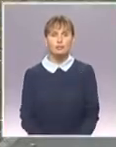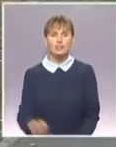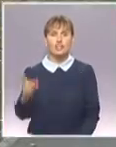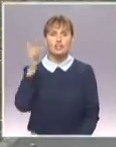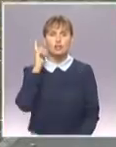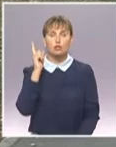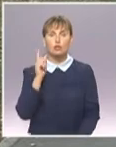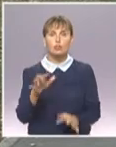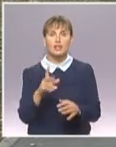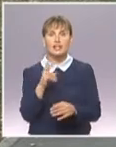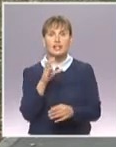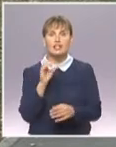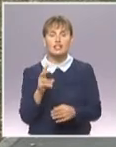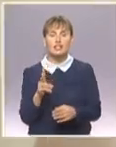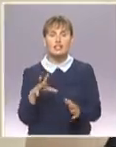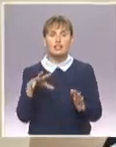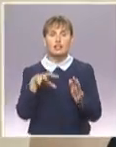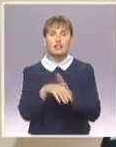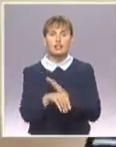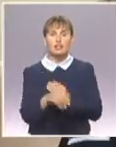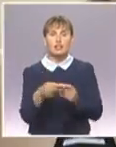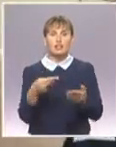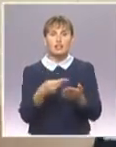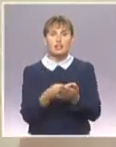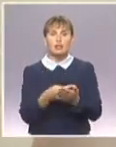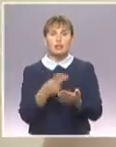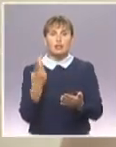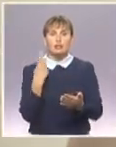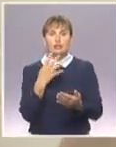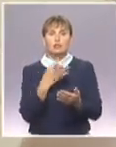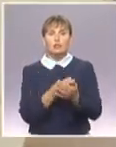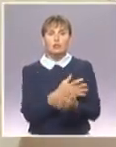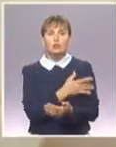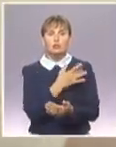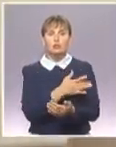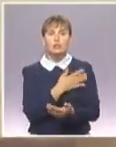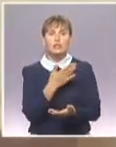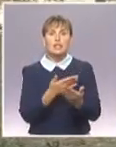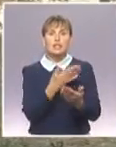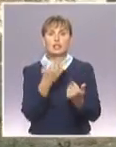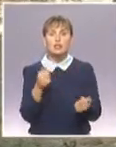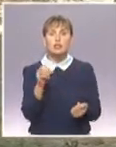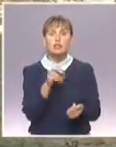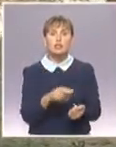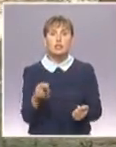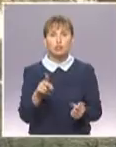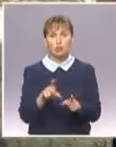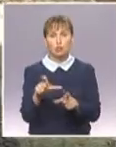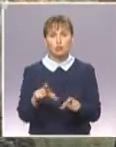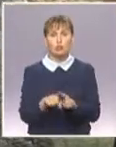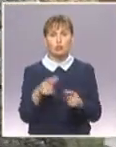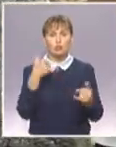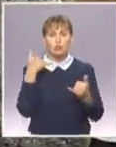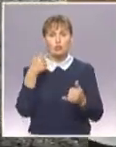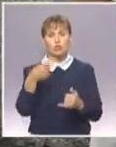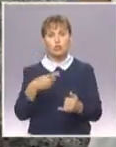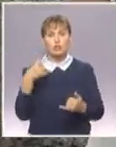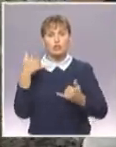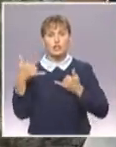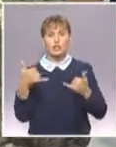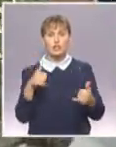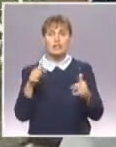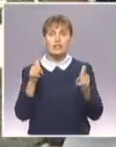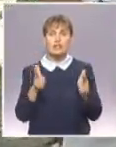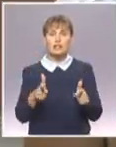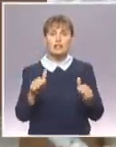Сотовый оператор KSL загнал семью Чипликовых в долг своей услугой. Даже если нет баланса, абоненты могли разговаривать часами. Согласно решению